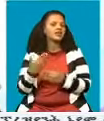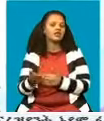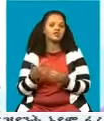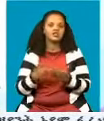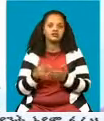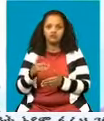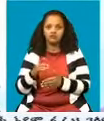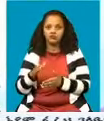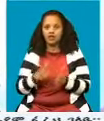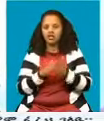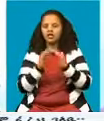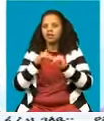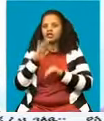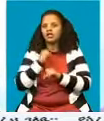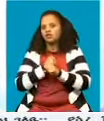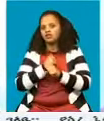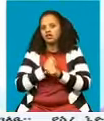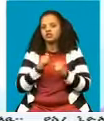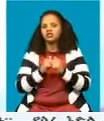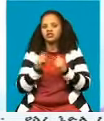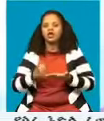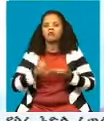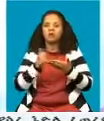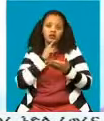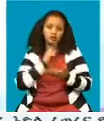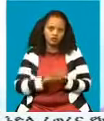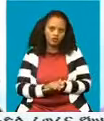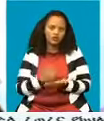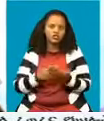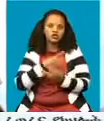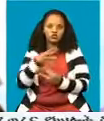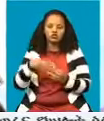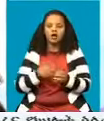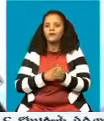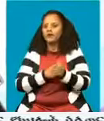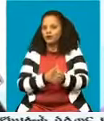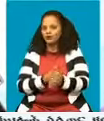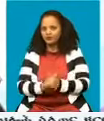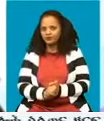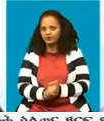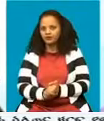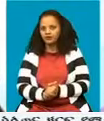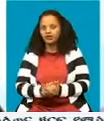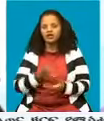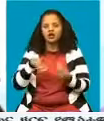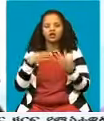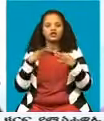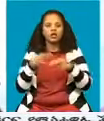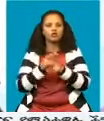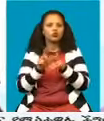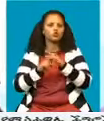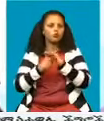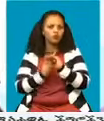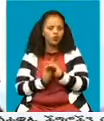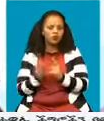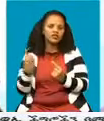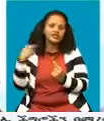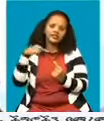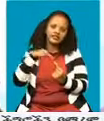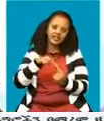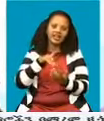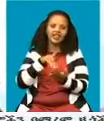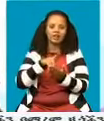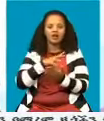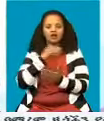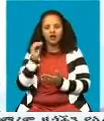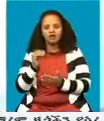በዚህ መልኩ የበለጠ ለመስራት እጅግ የሚያግዝ ነው። በዚህ ዙሪያ አመራሩም ከክልል ጤና ቢሮ ጀምሮ እስከ